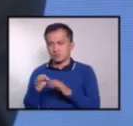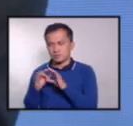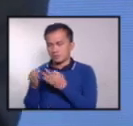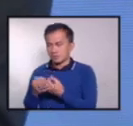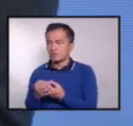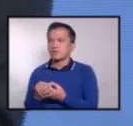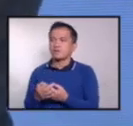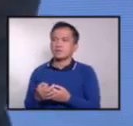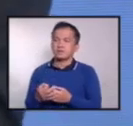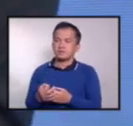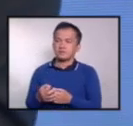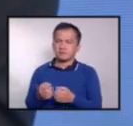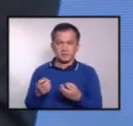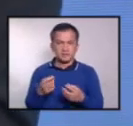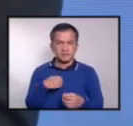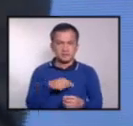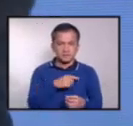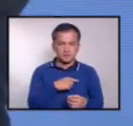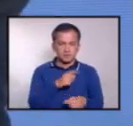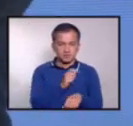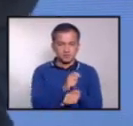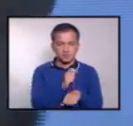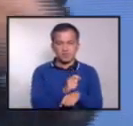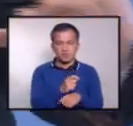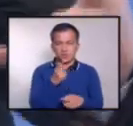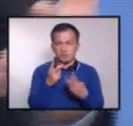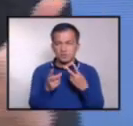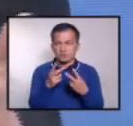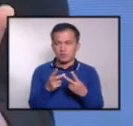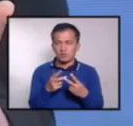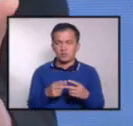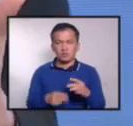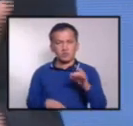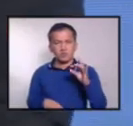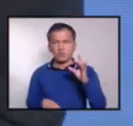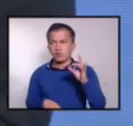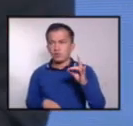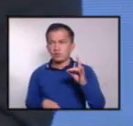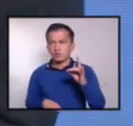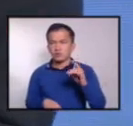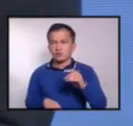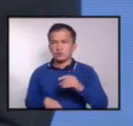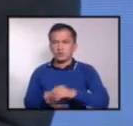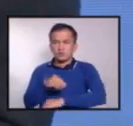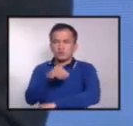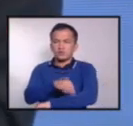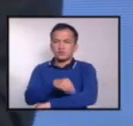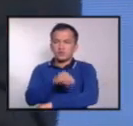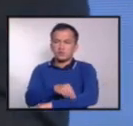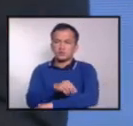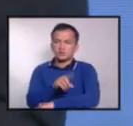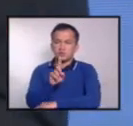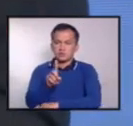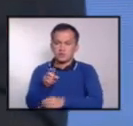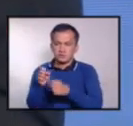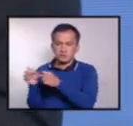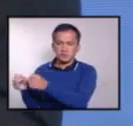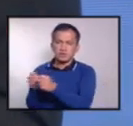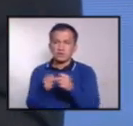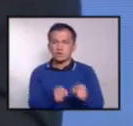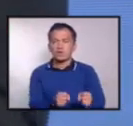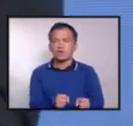eh. Marami sa amin, for example, sa Tondo, makikita ka 8 sari-sari store no? Sa isang kalsada.